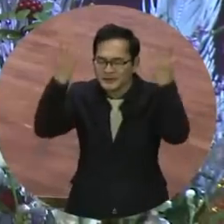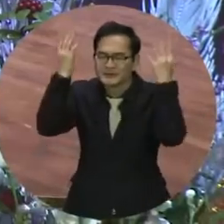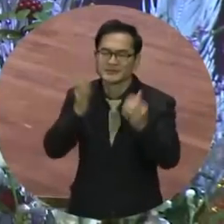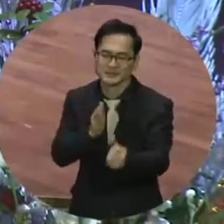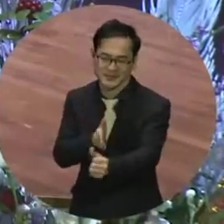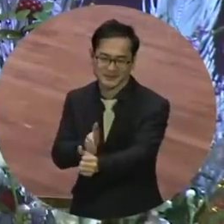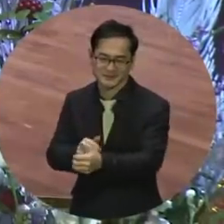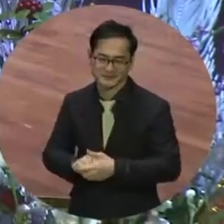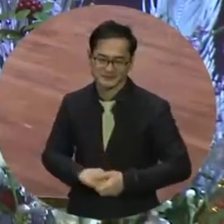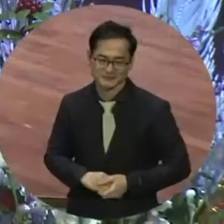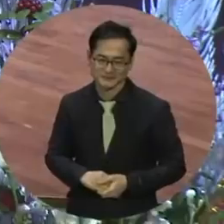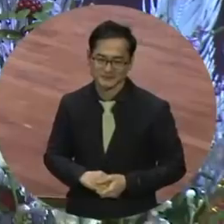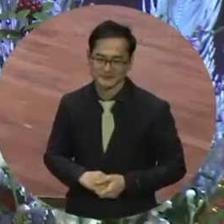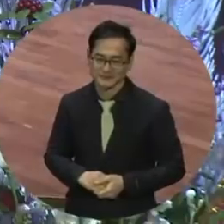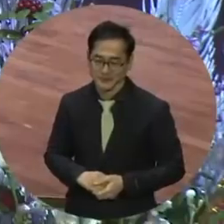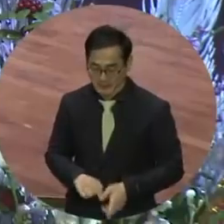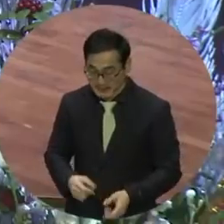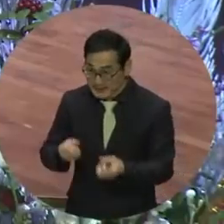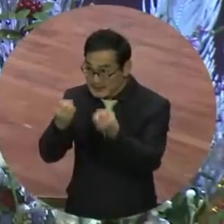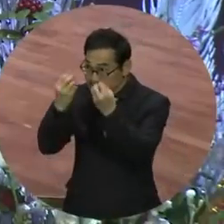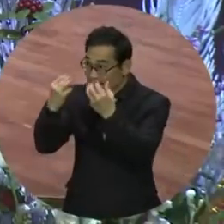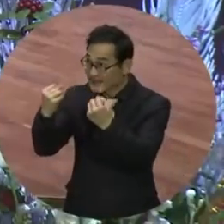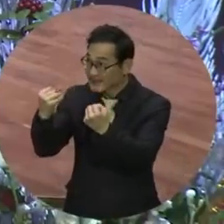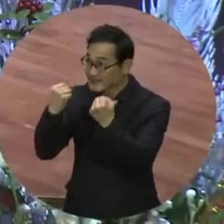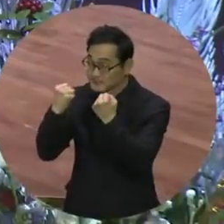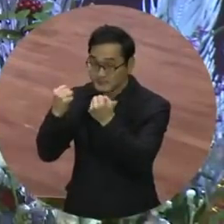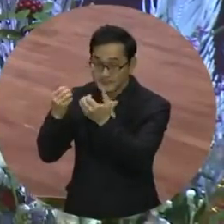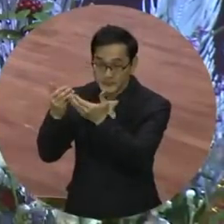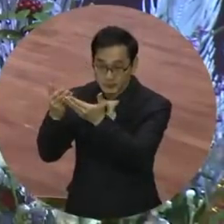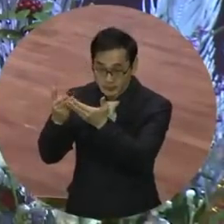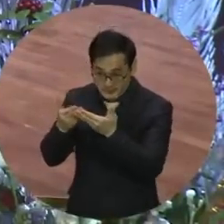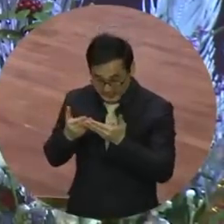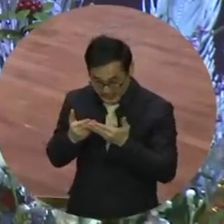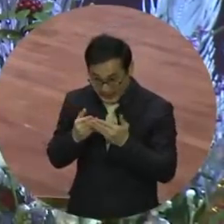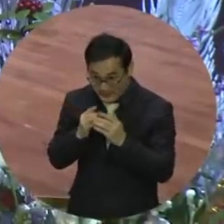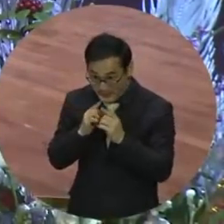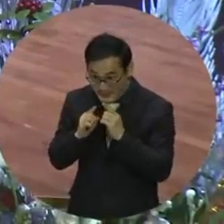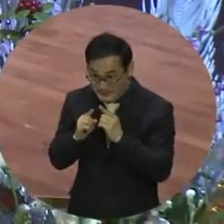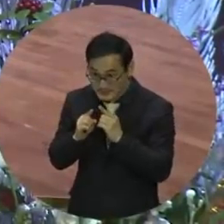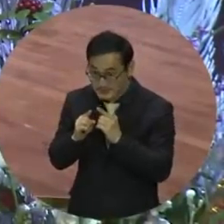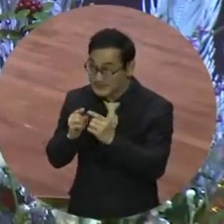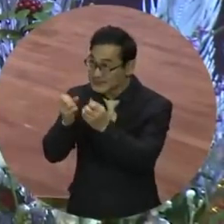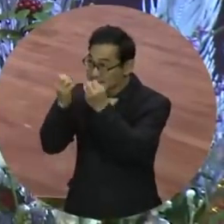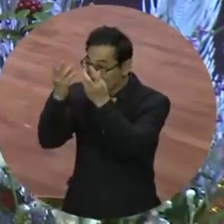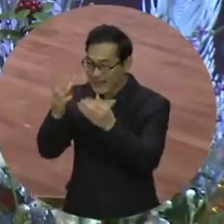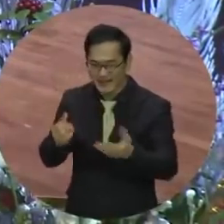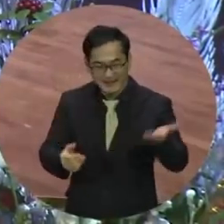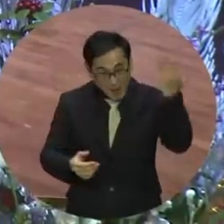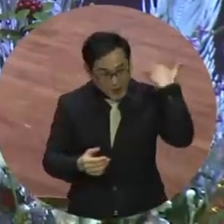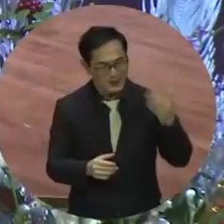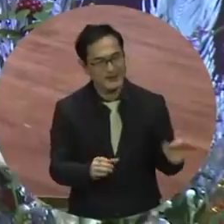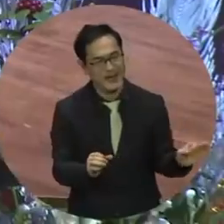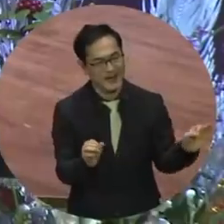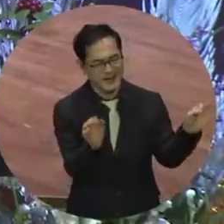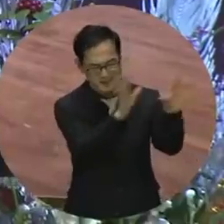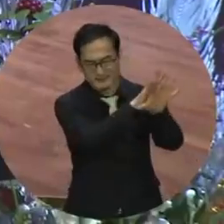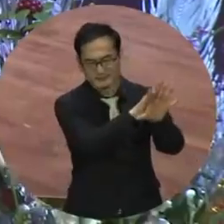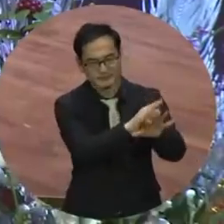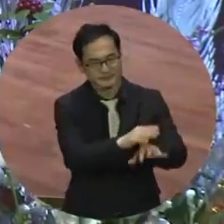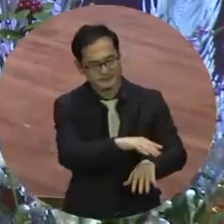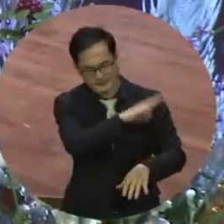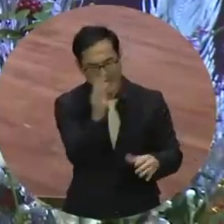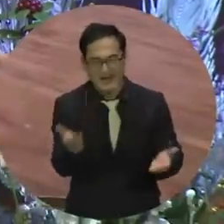새날을 주신다, 이 의미가 있는 거예요. 그 이전 것은 지나갔으니 보라 새 것이 되었도다. 이전 것 다 지나갔어.